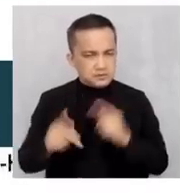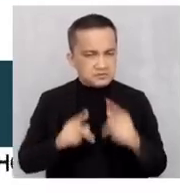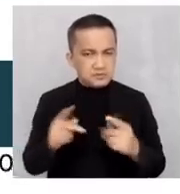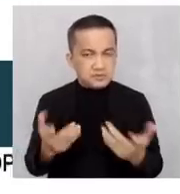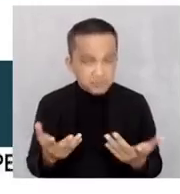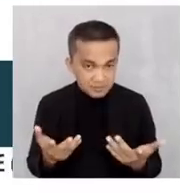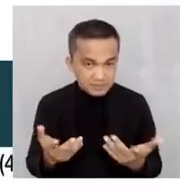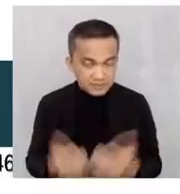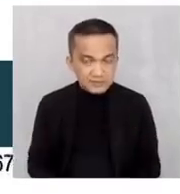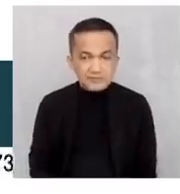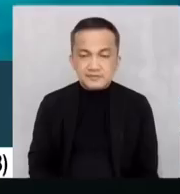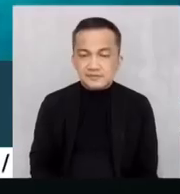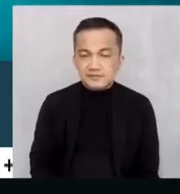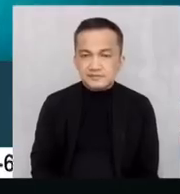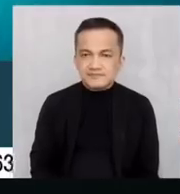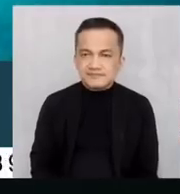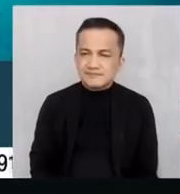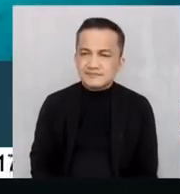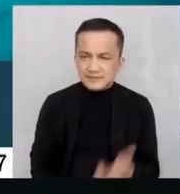Yes, that hindi dapat,